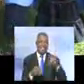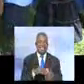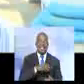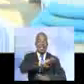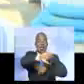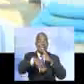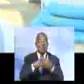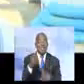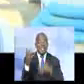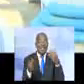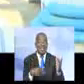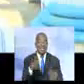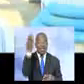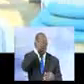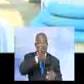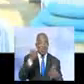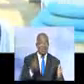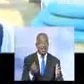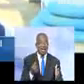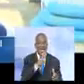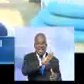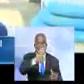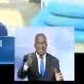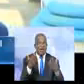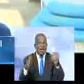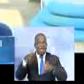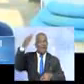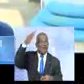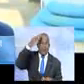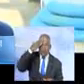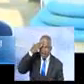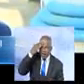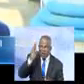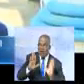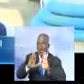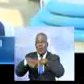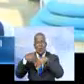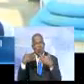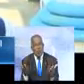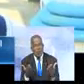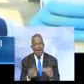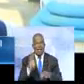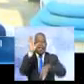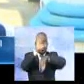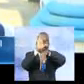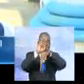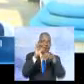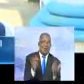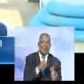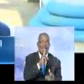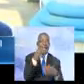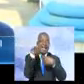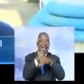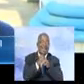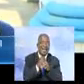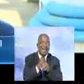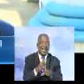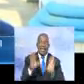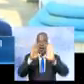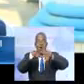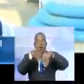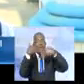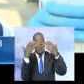d'Ivoire. Les enfants ont besoin de savoir, de connaître, de savoir comment la Côte d'Ivoire a été, pourquoi pas créée, et connaître